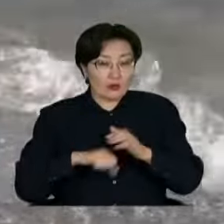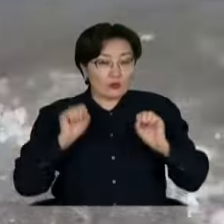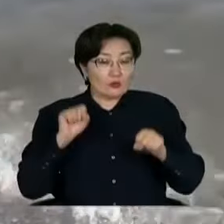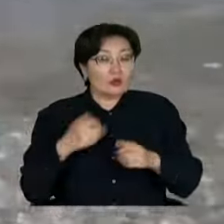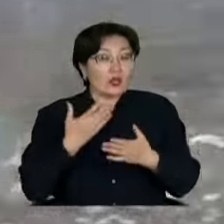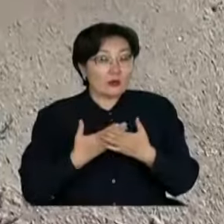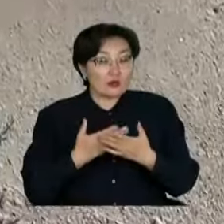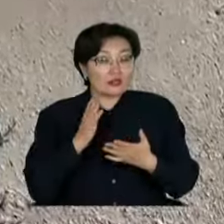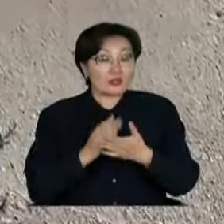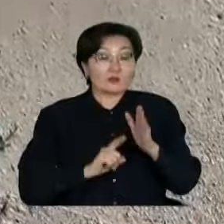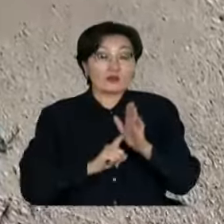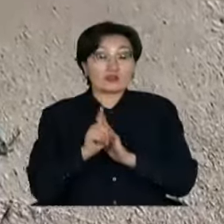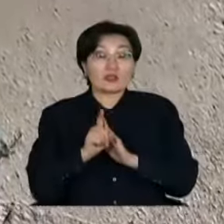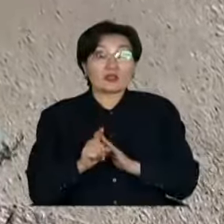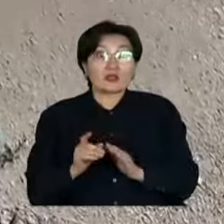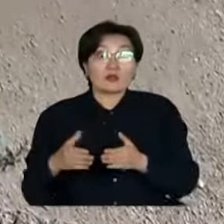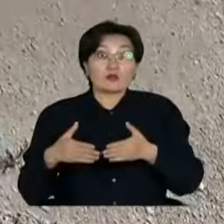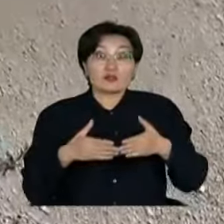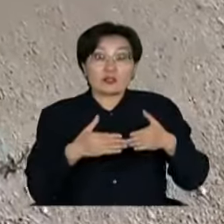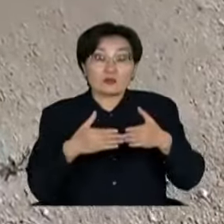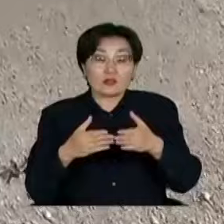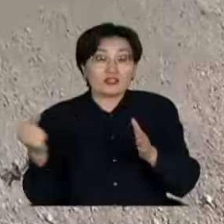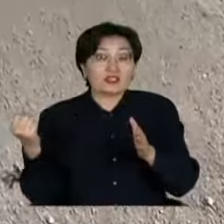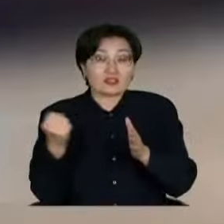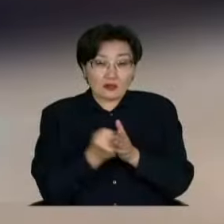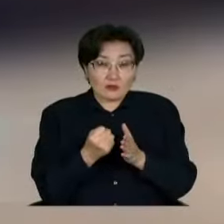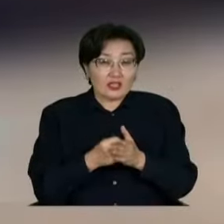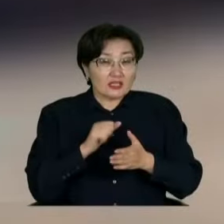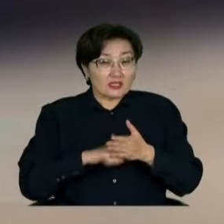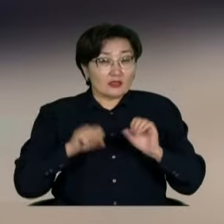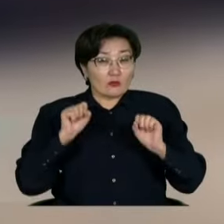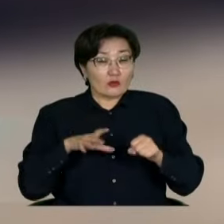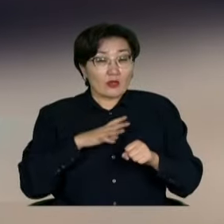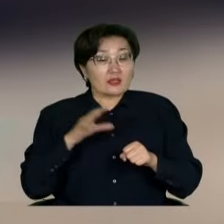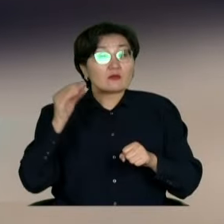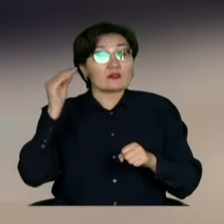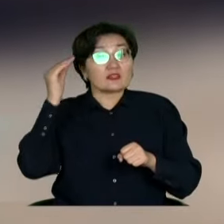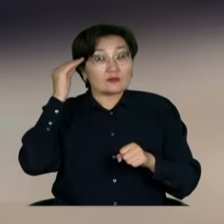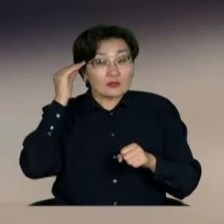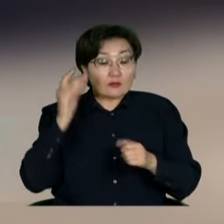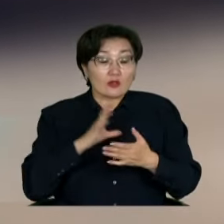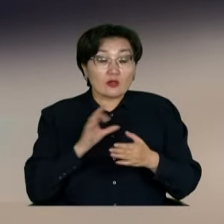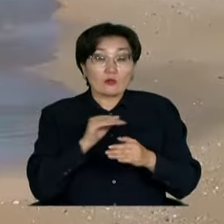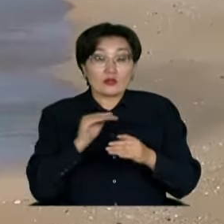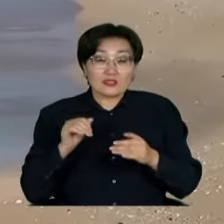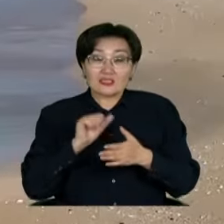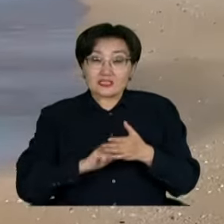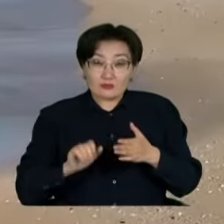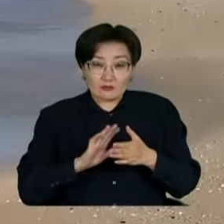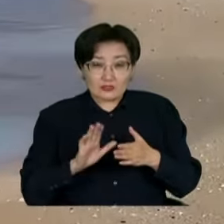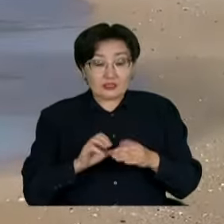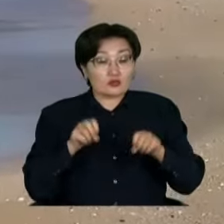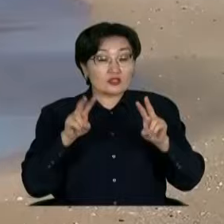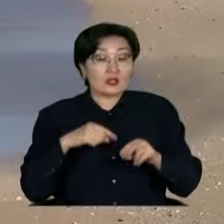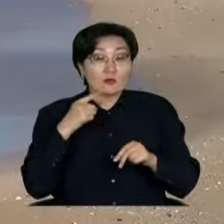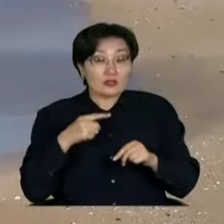шығарды. Басында кемелермен ауыратындардың кесірі ме деген де пікір айтылған. Бірақ мұның бәрі ресми себеп емес.